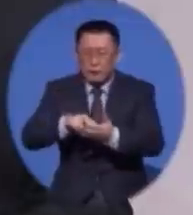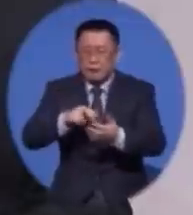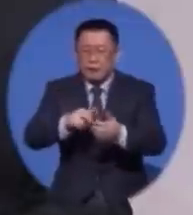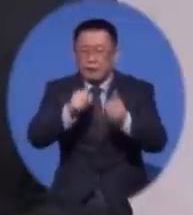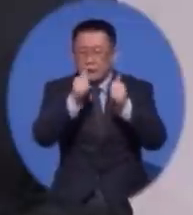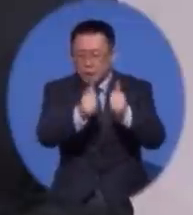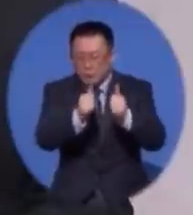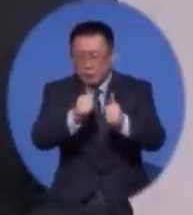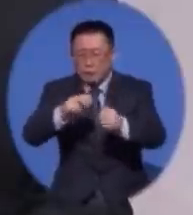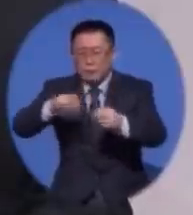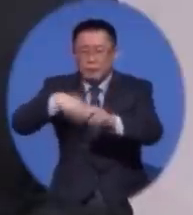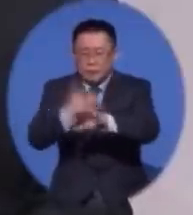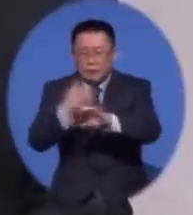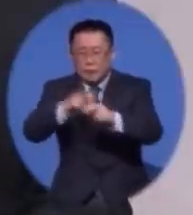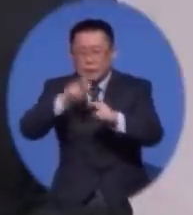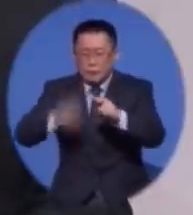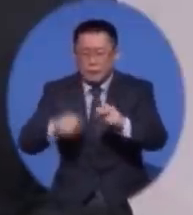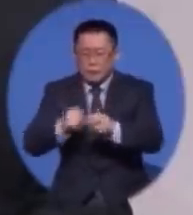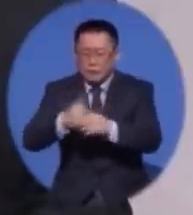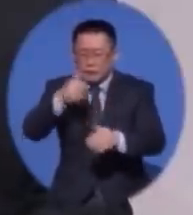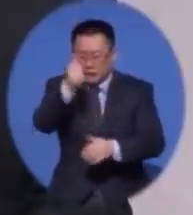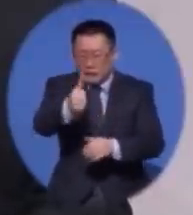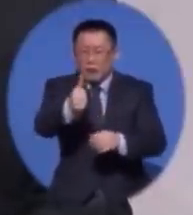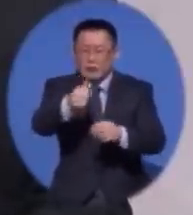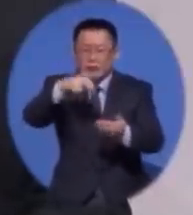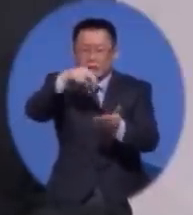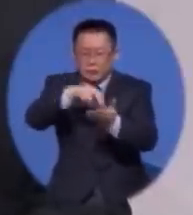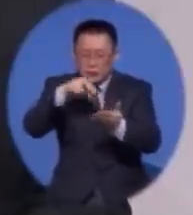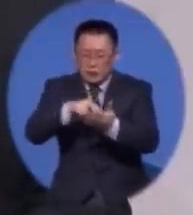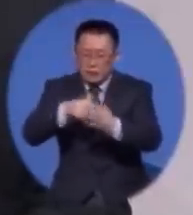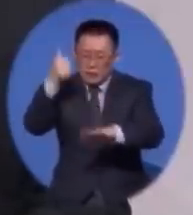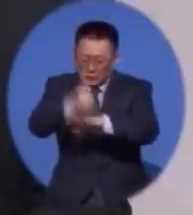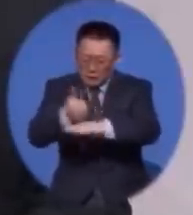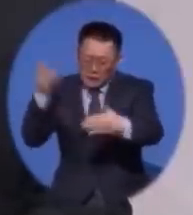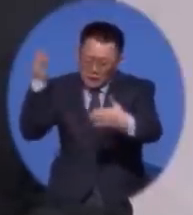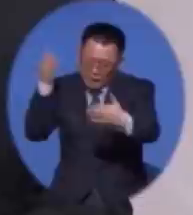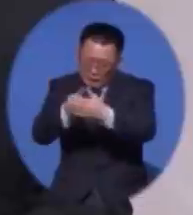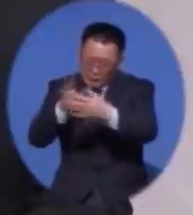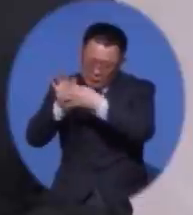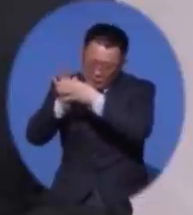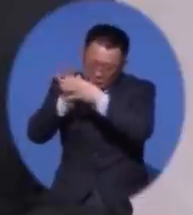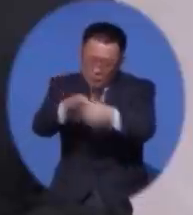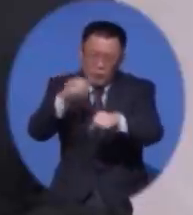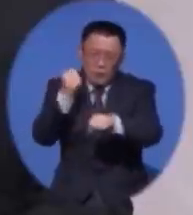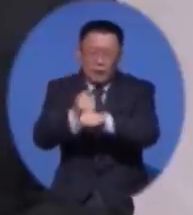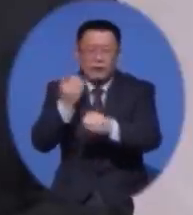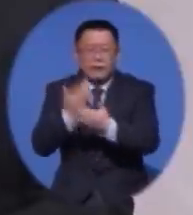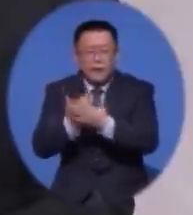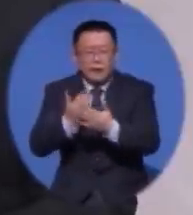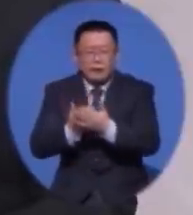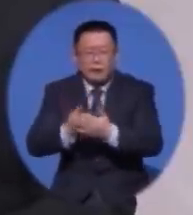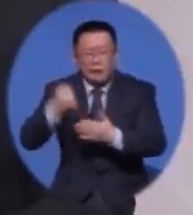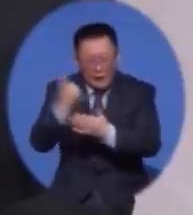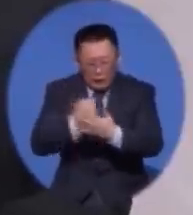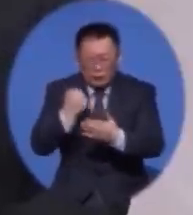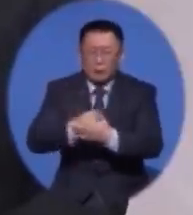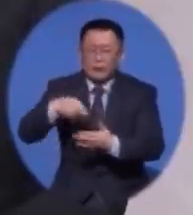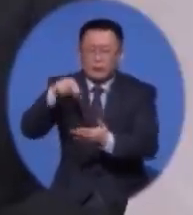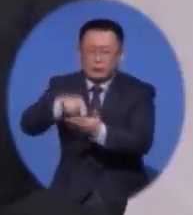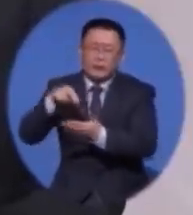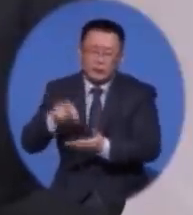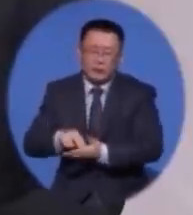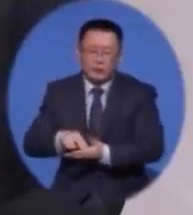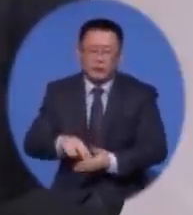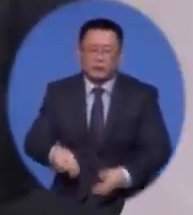사법개혁과 검찰개혁을 장관으로서 끝까지 추진해 달라라고 하는 그런 아쉬움의 표현이지. 그리고 저는 아,